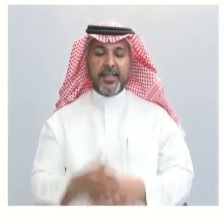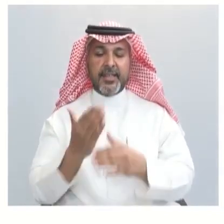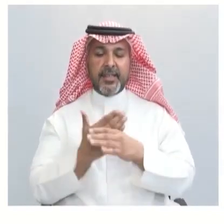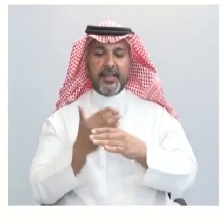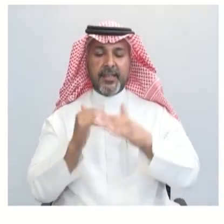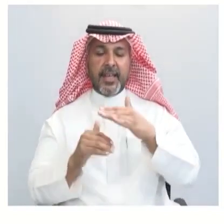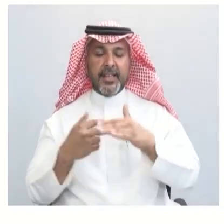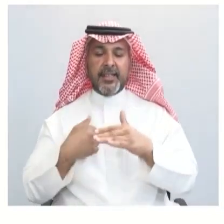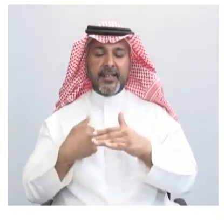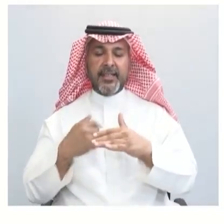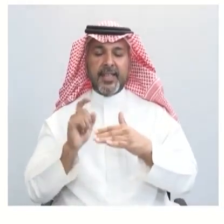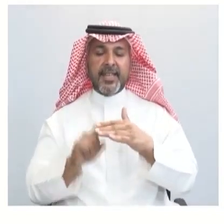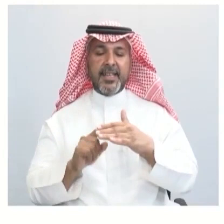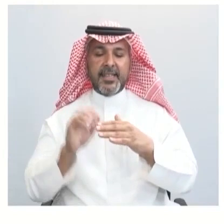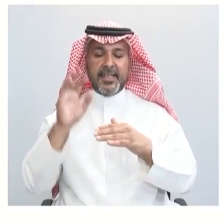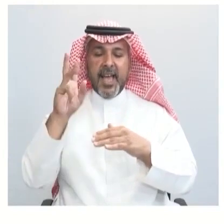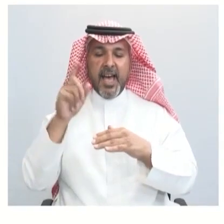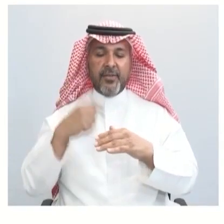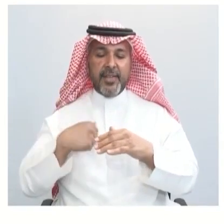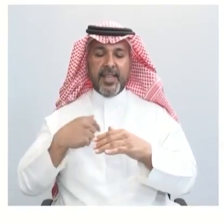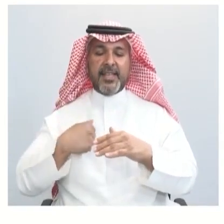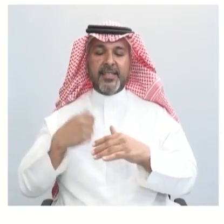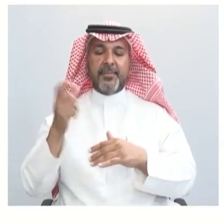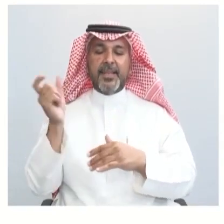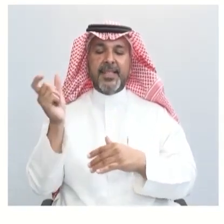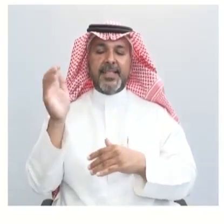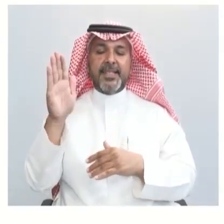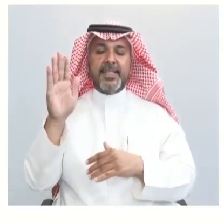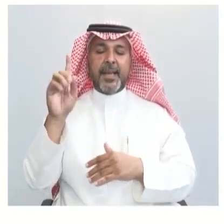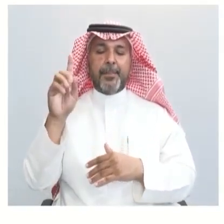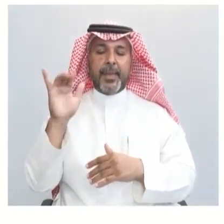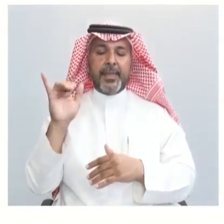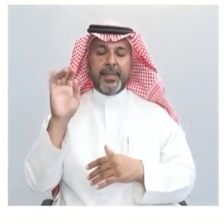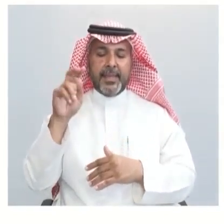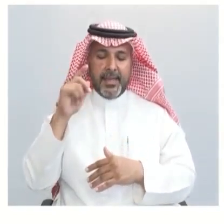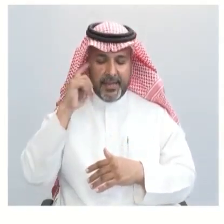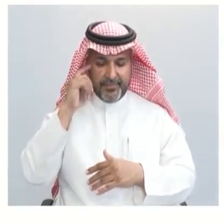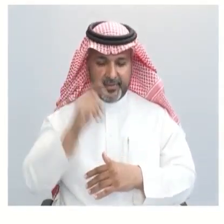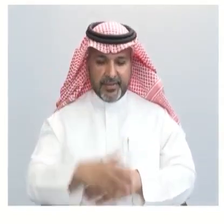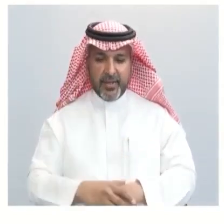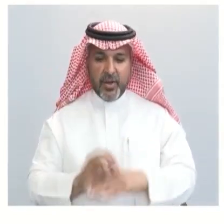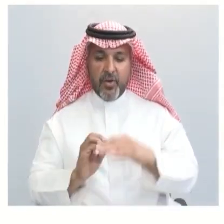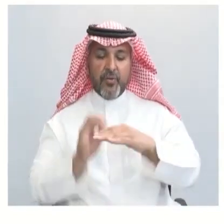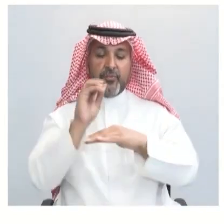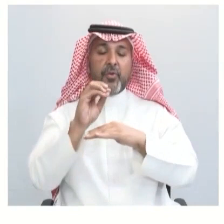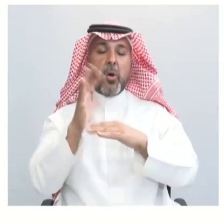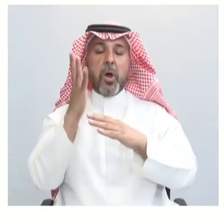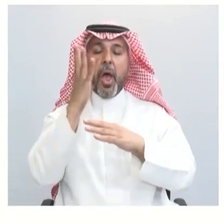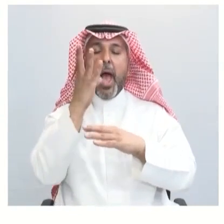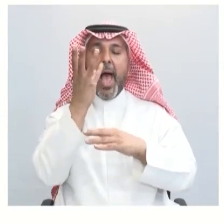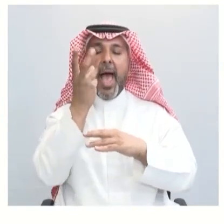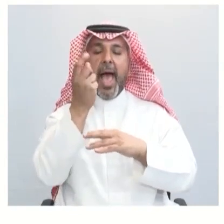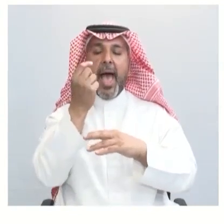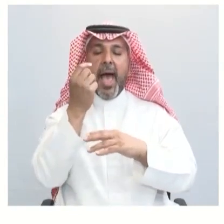فيه متغير واسمها داله مقلوب مقلوب لماذا لان البسط لا يحتوي على متغير يعني البسط